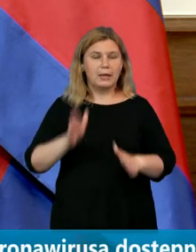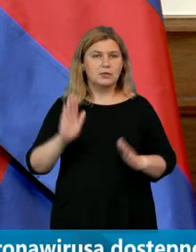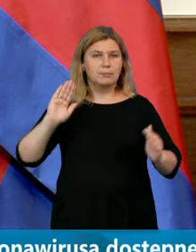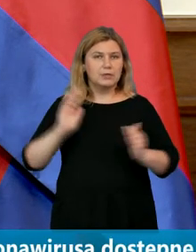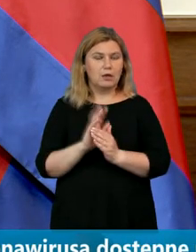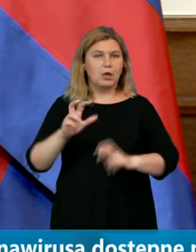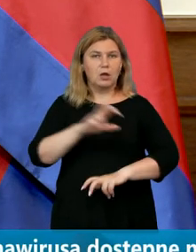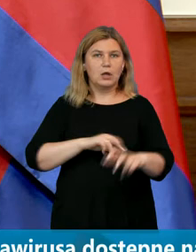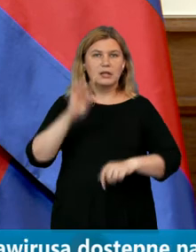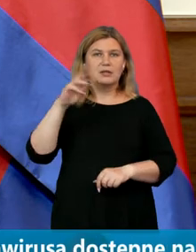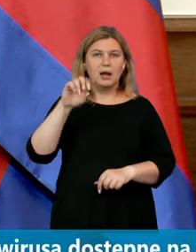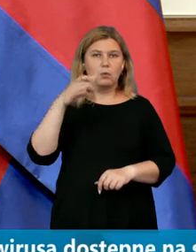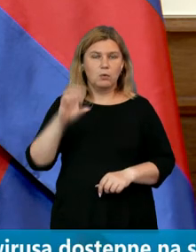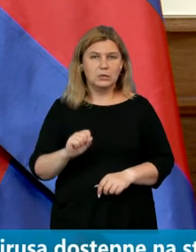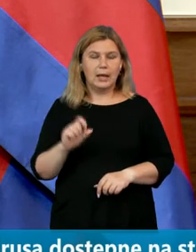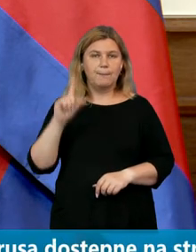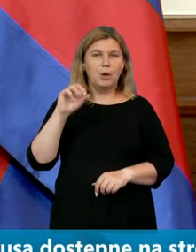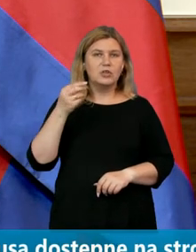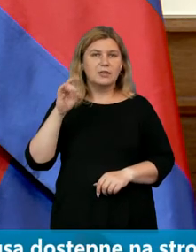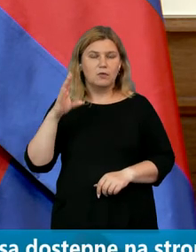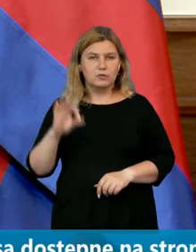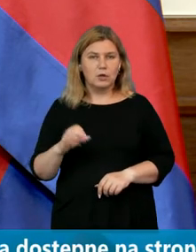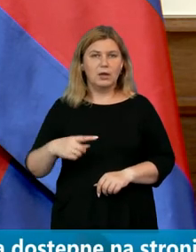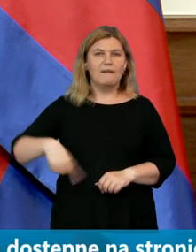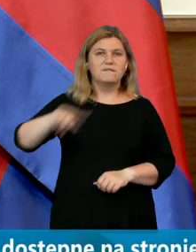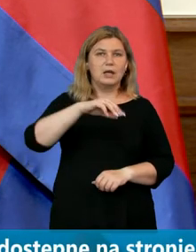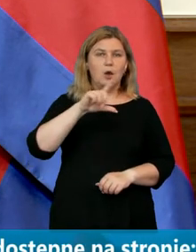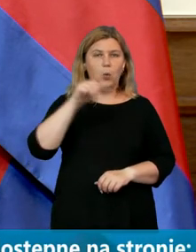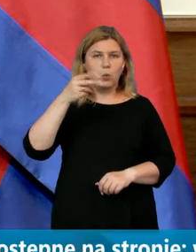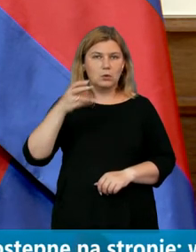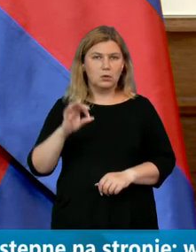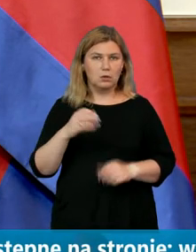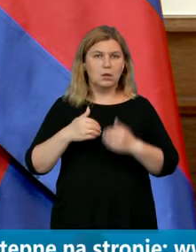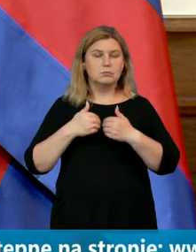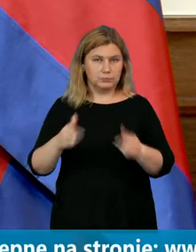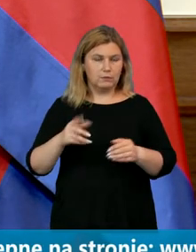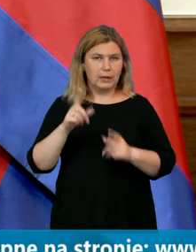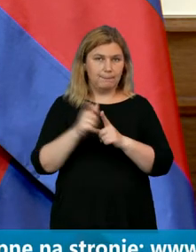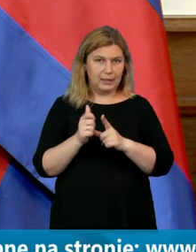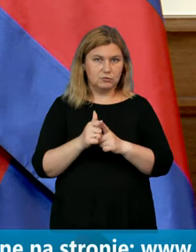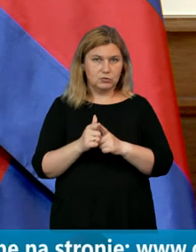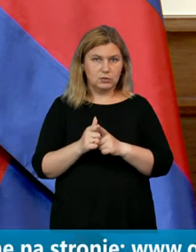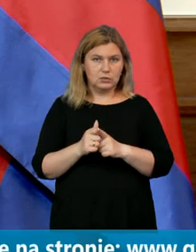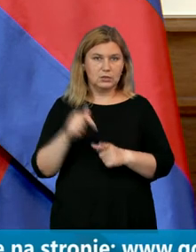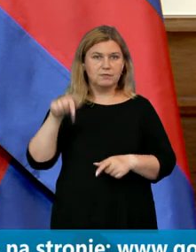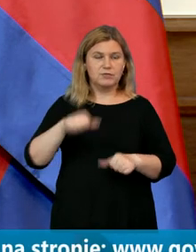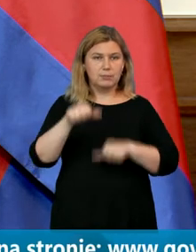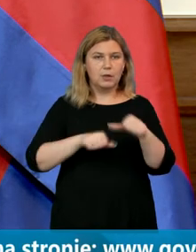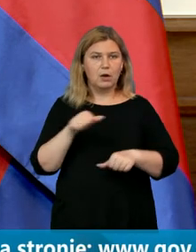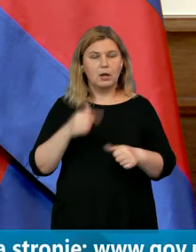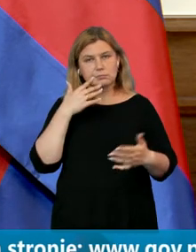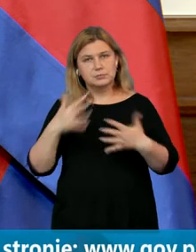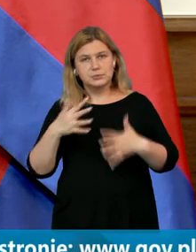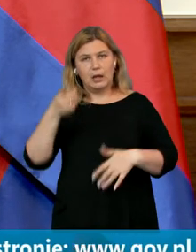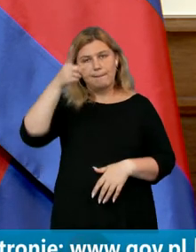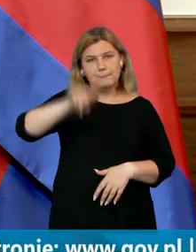w Trałguta i Poniatowskiego? Panie Łukaszu, węzeł Łękno, udrożnienie to jest październik tego roku, a więc mniej więcej za